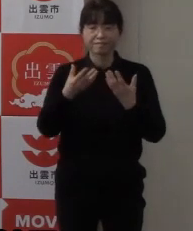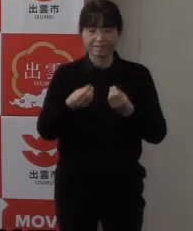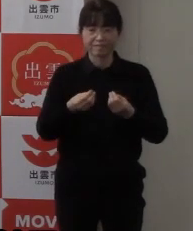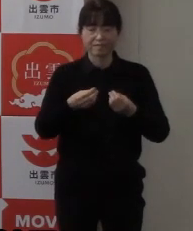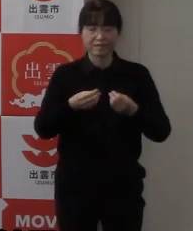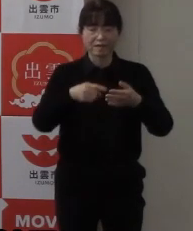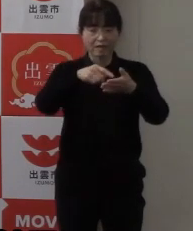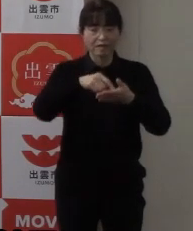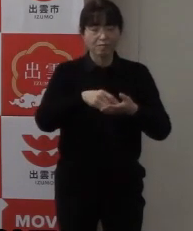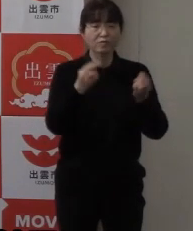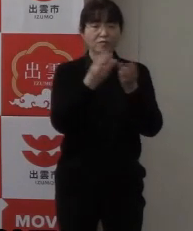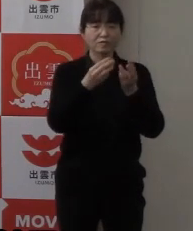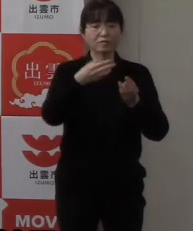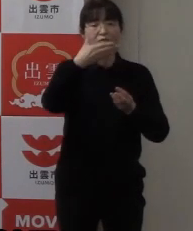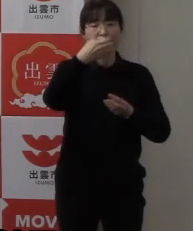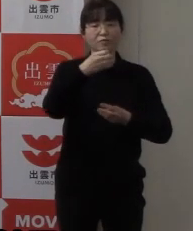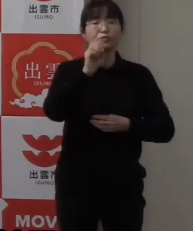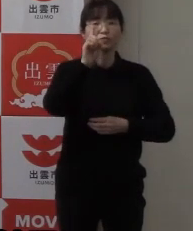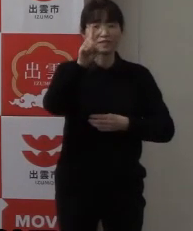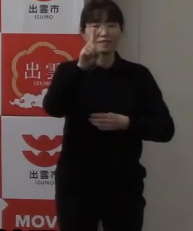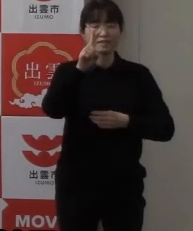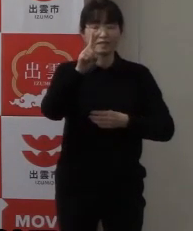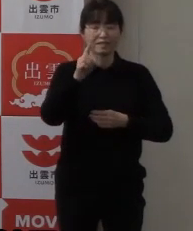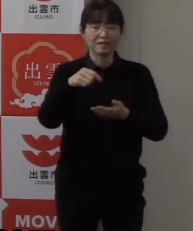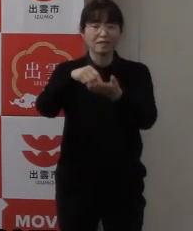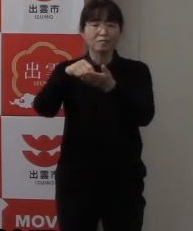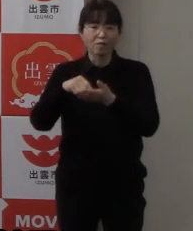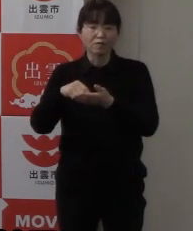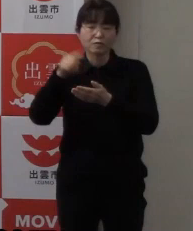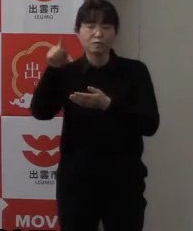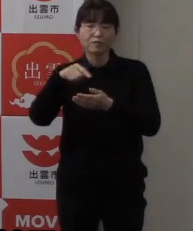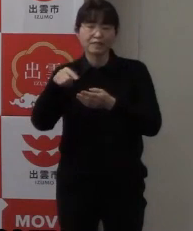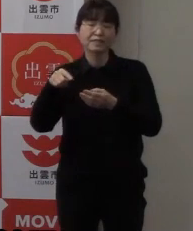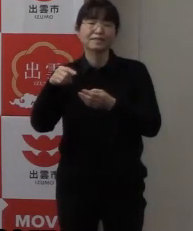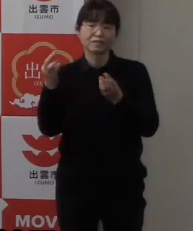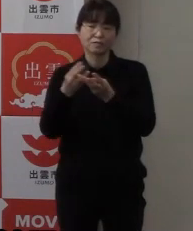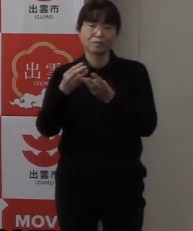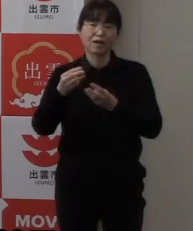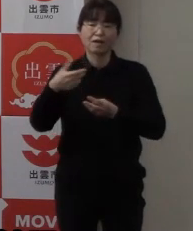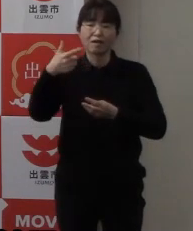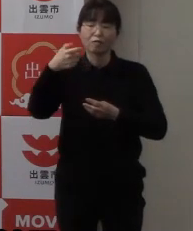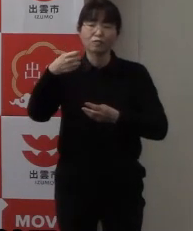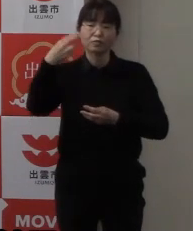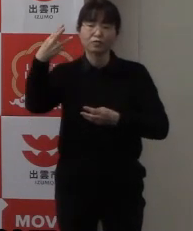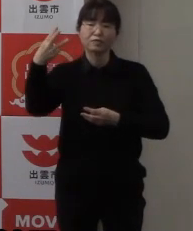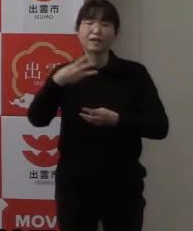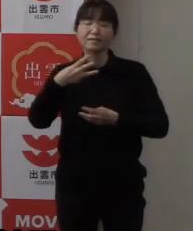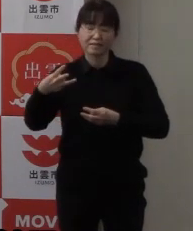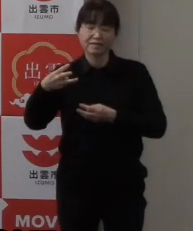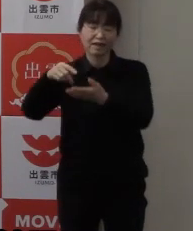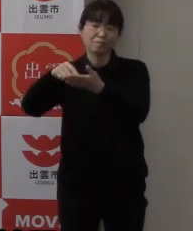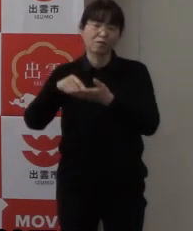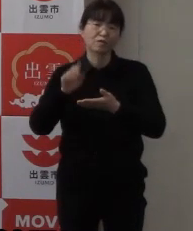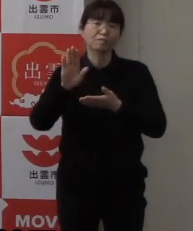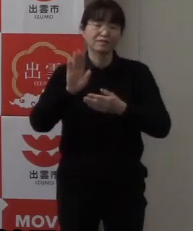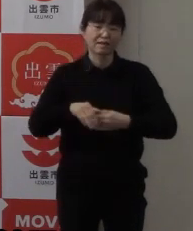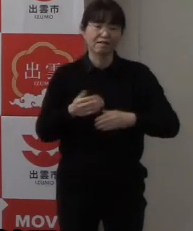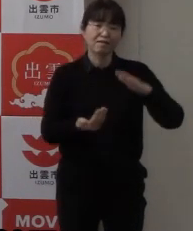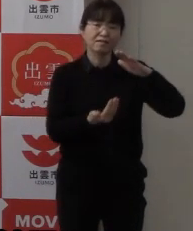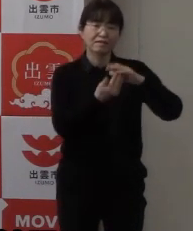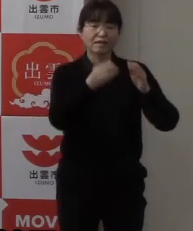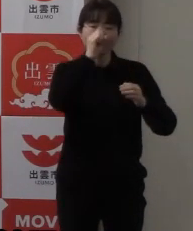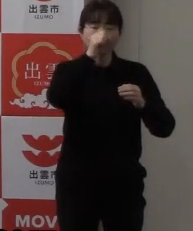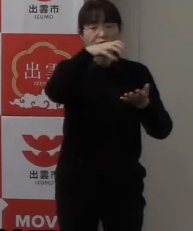募総数は91点、応募者数は63名の皆さんからあったところでありまして、最優秀賞